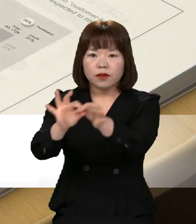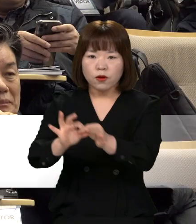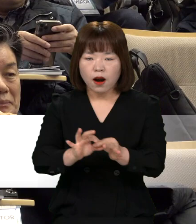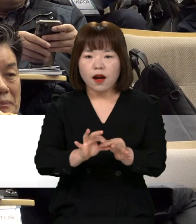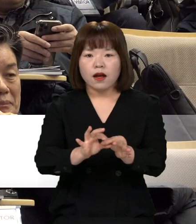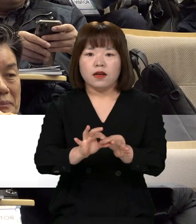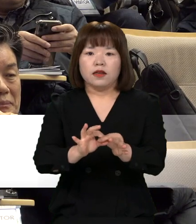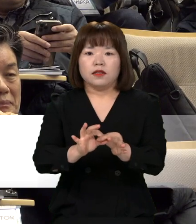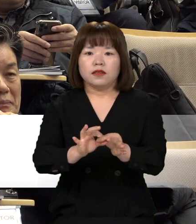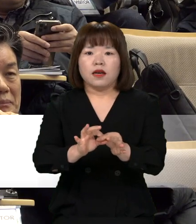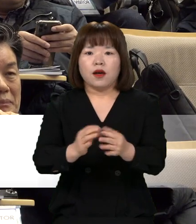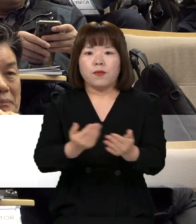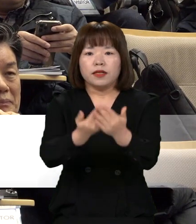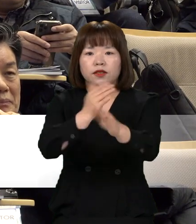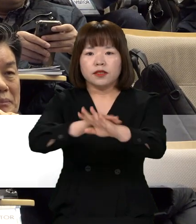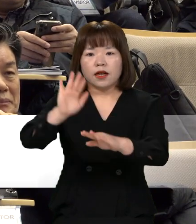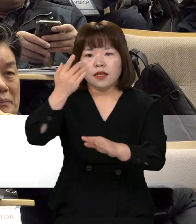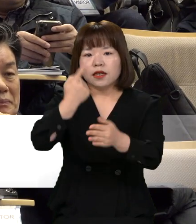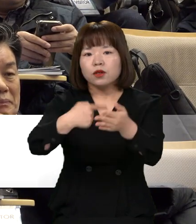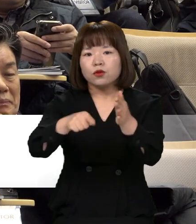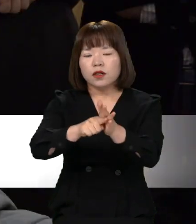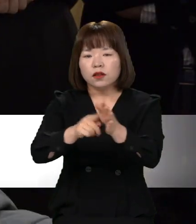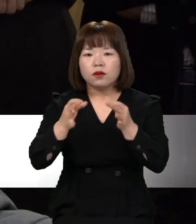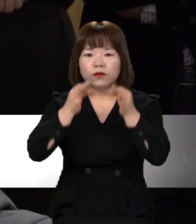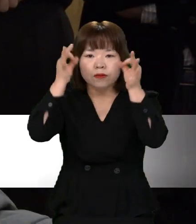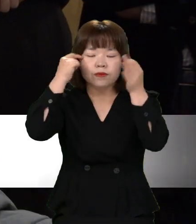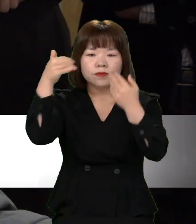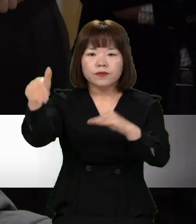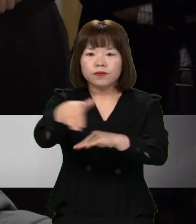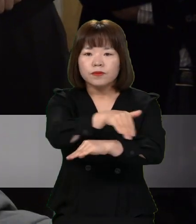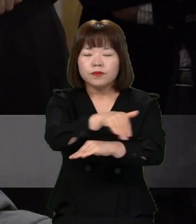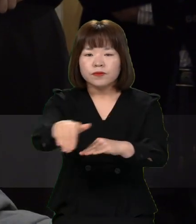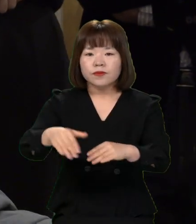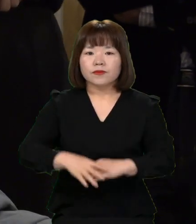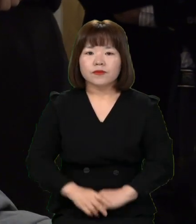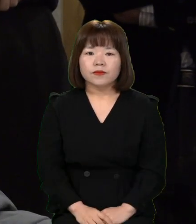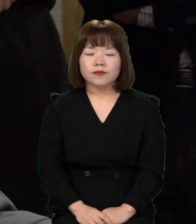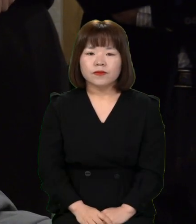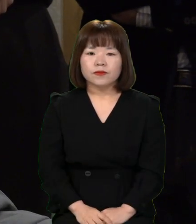네트워크가 비즈니스로 이어지도록 다방면에서 노력할 예정입니다